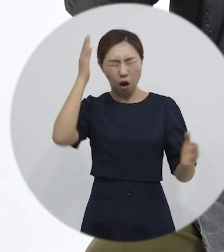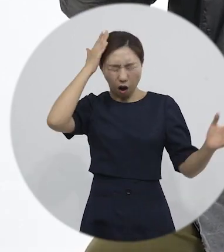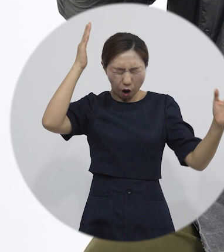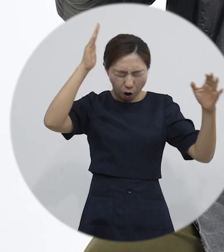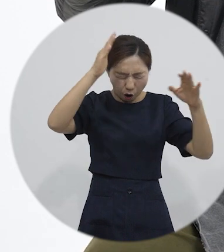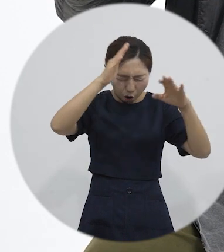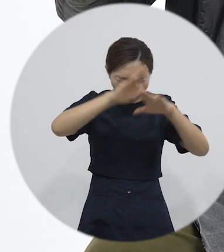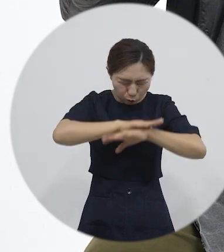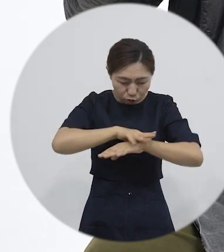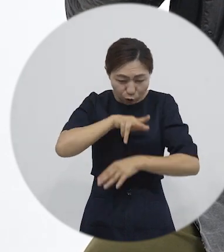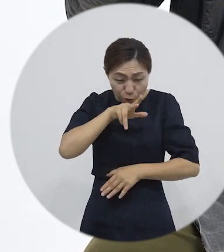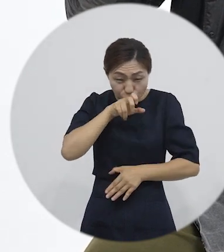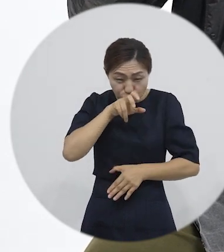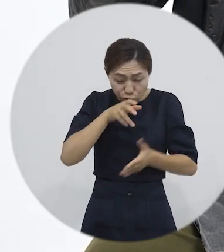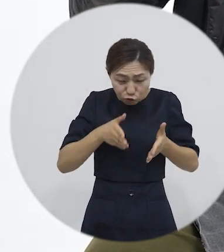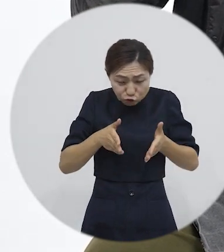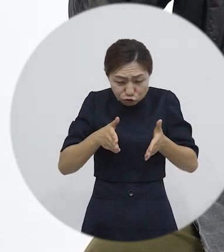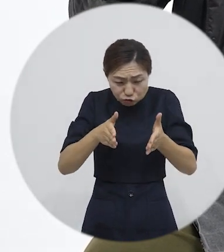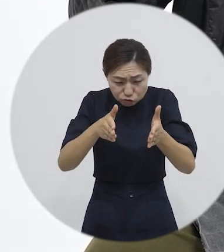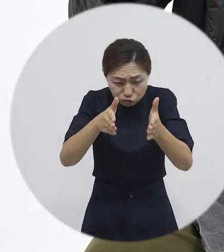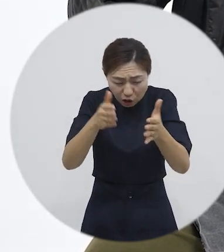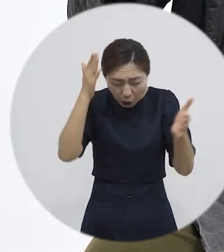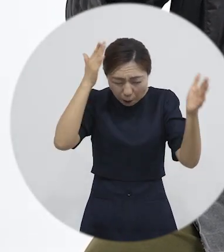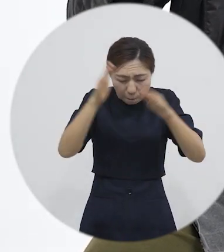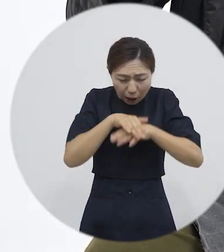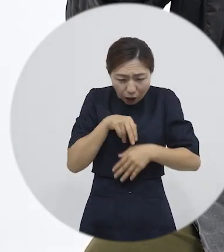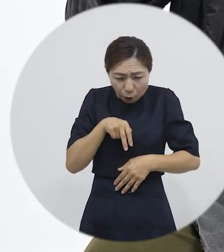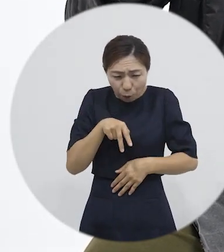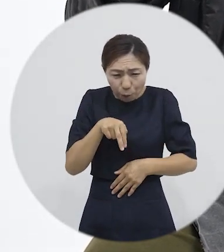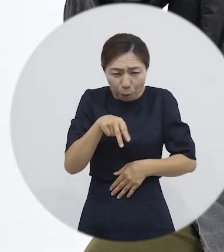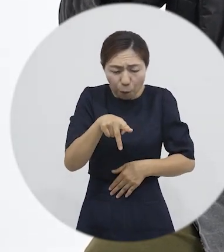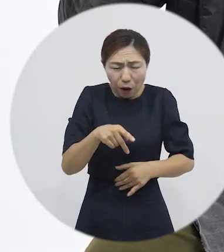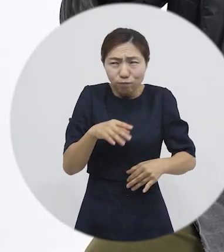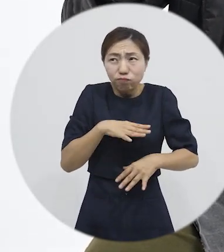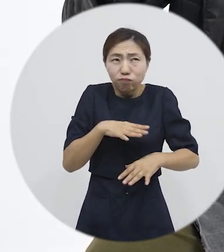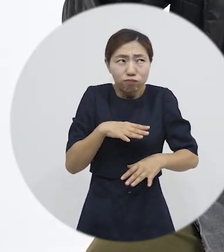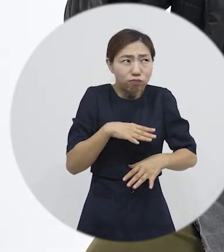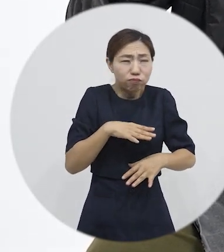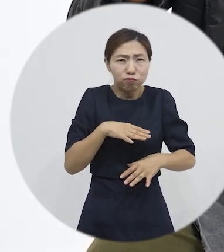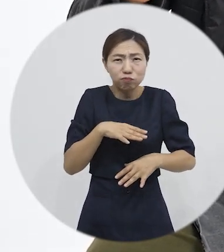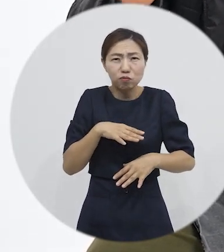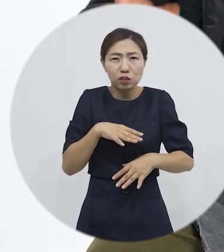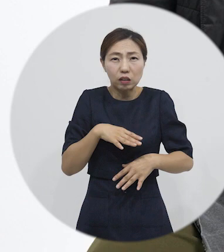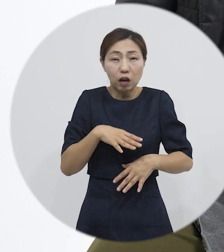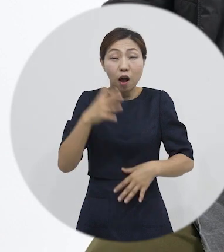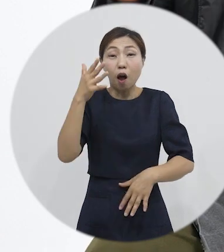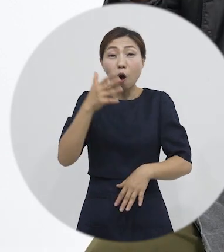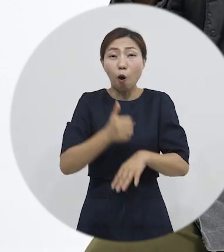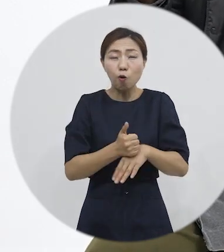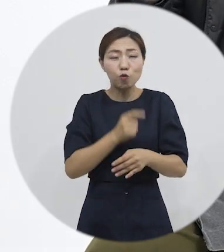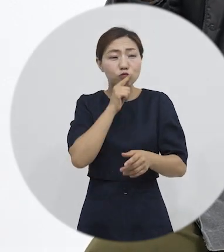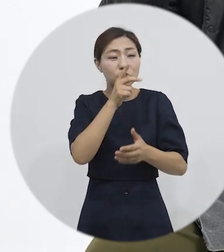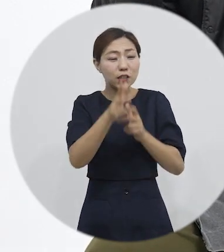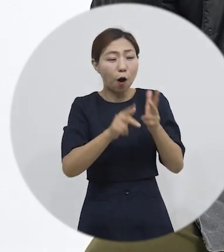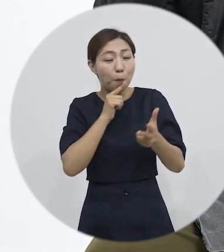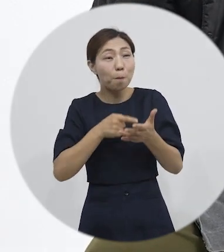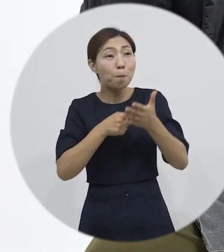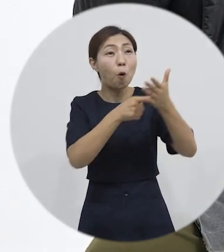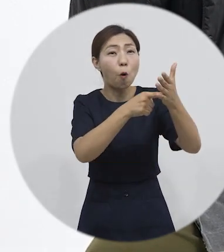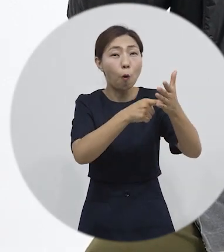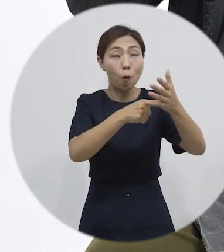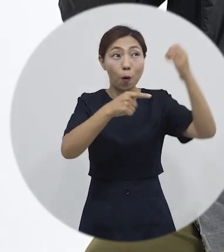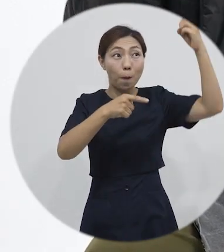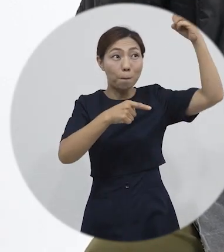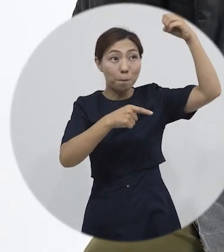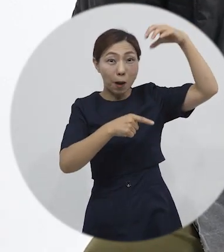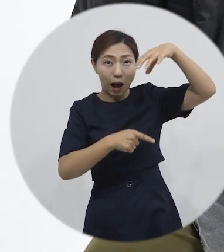어두운 골목길이에요. 밤에 다니기가 무서운 겁니다. 어두운 골목길을 밤에 다니는 게 무서우니까 어떻게 하죠? 거기에